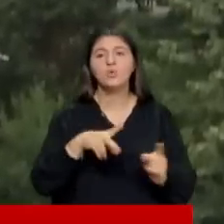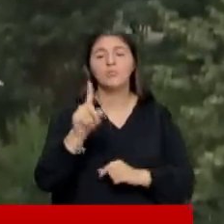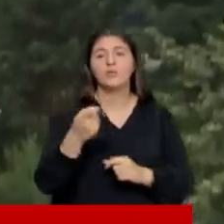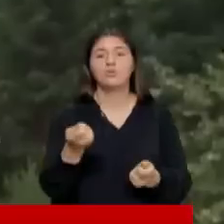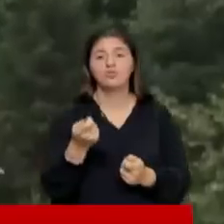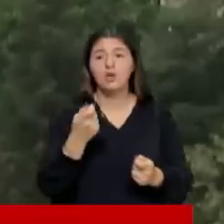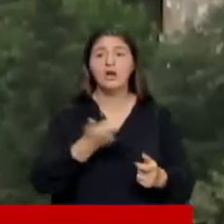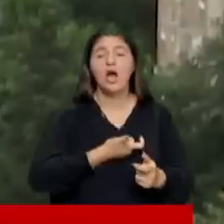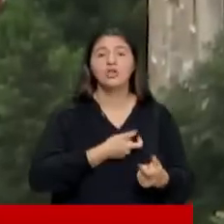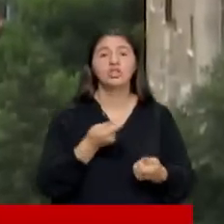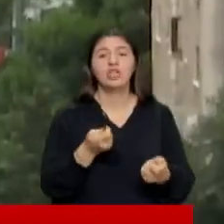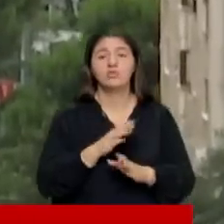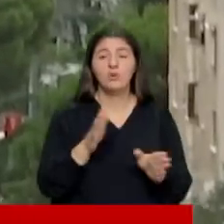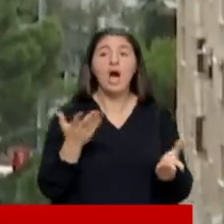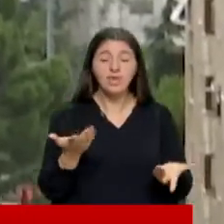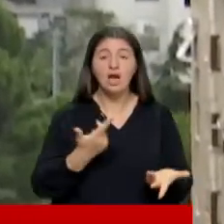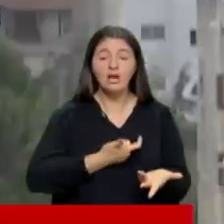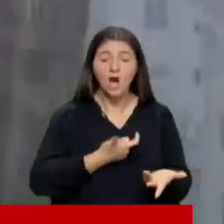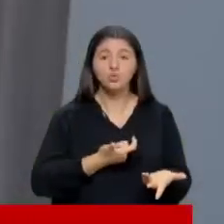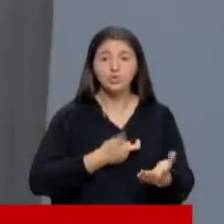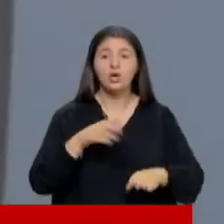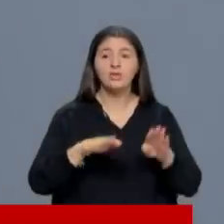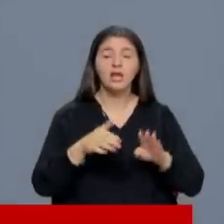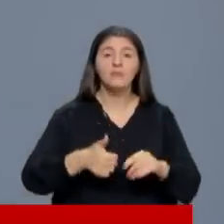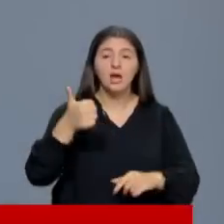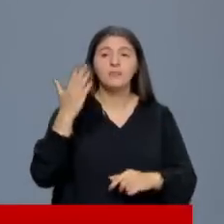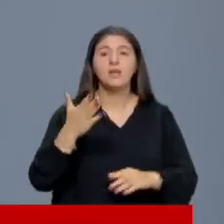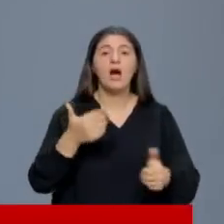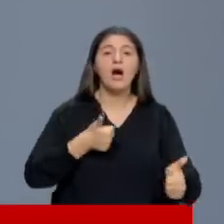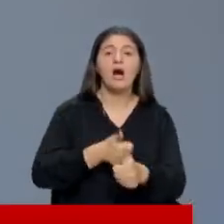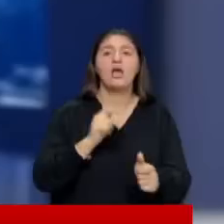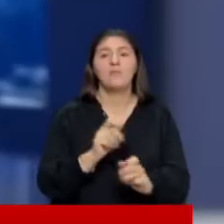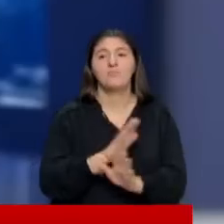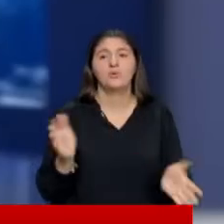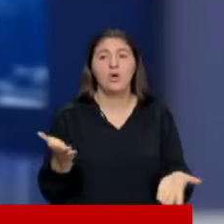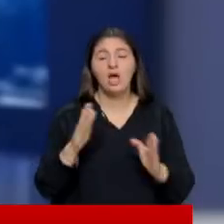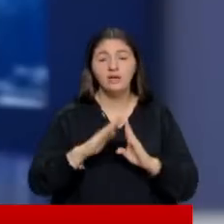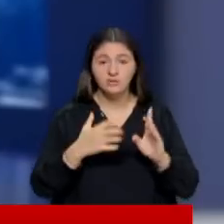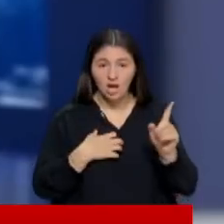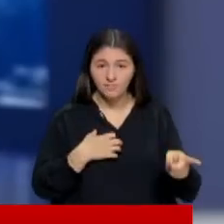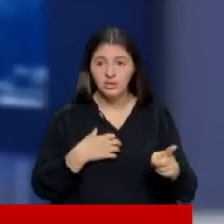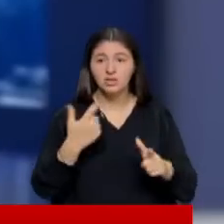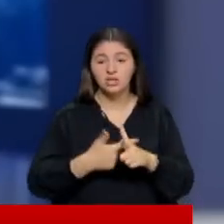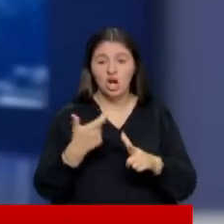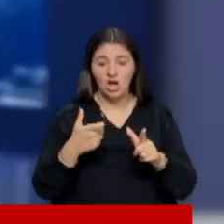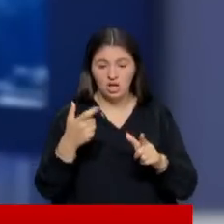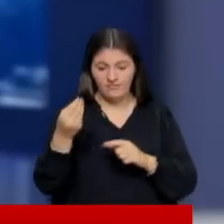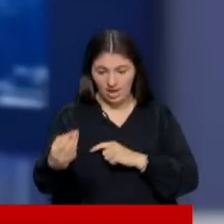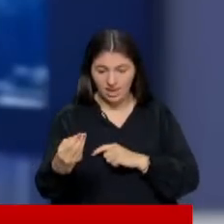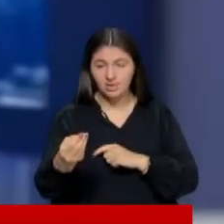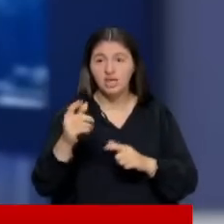kanun işletilmiyor Hatta kanunun adalet bakanı bile arkasında durmuyor ev sahibi kiralayan